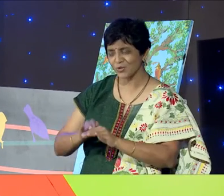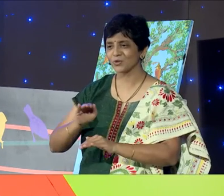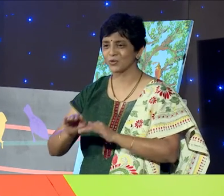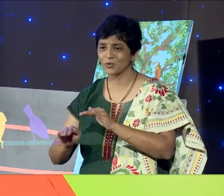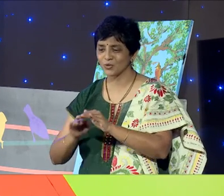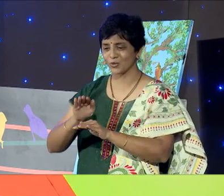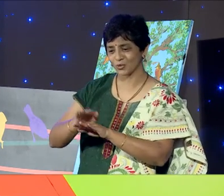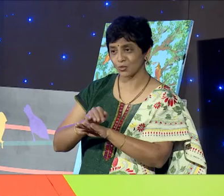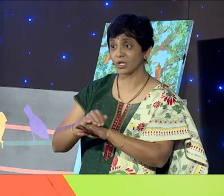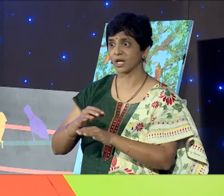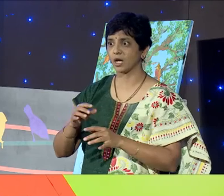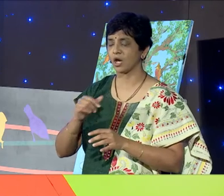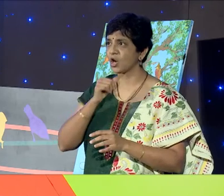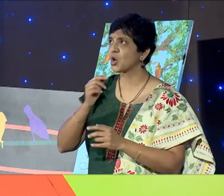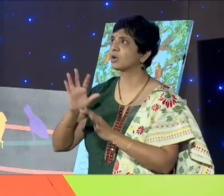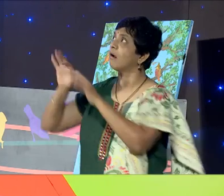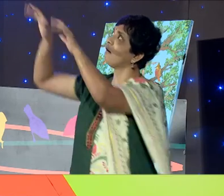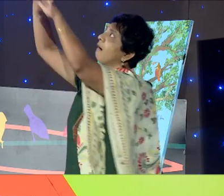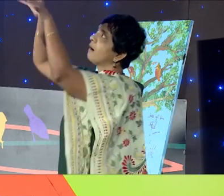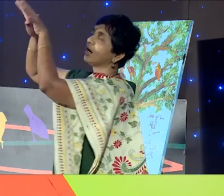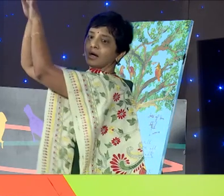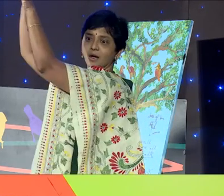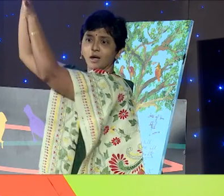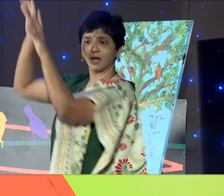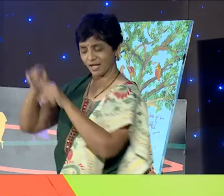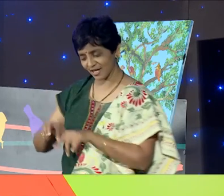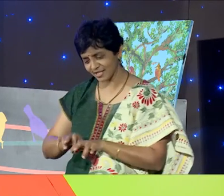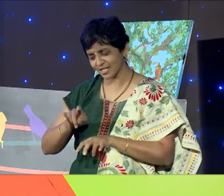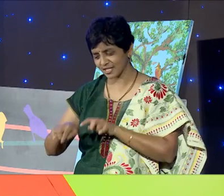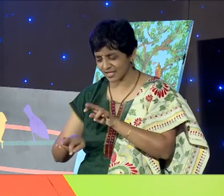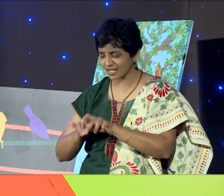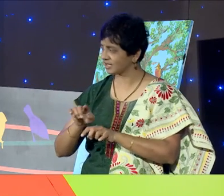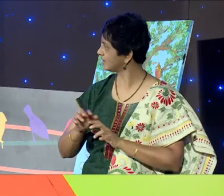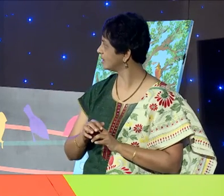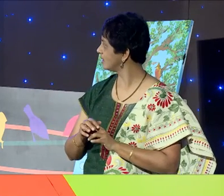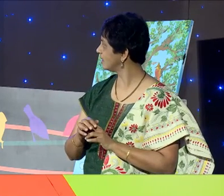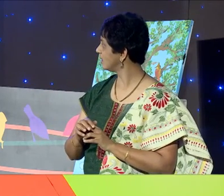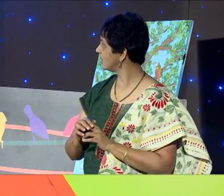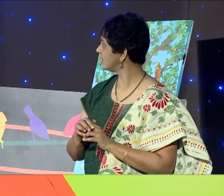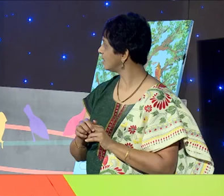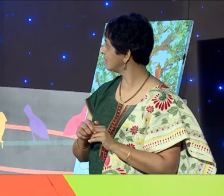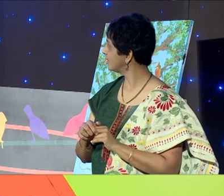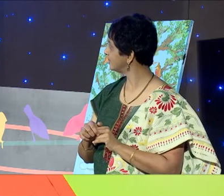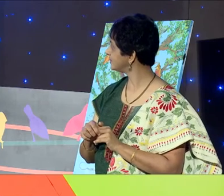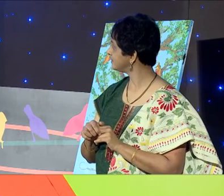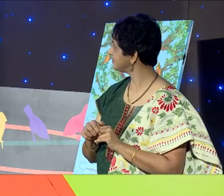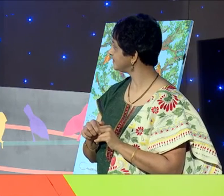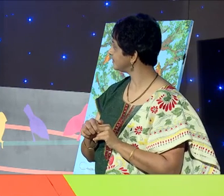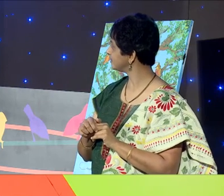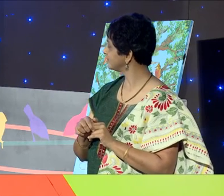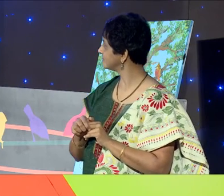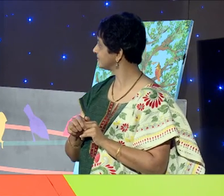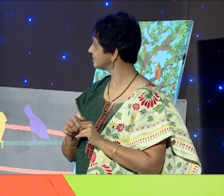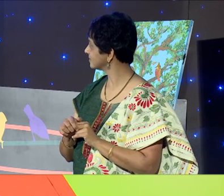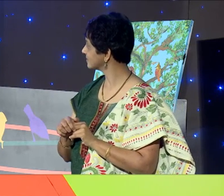में उड़ना शुरू न करें। और इसी के लिए कहना चाहूँगा कि पहाड़ों मत करो गुरुर अपने पे इतना,